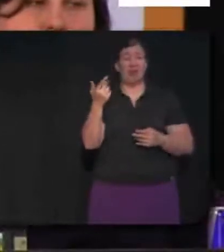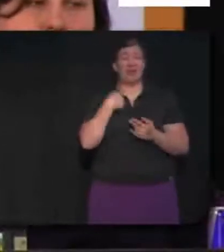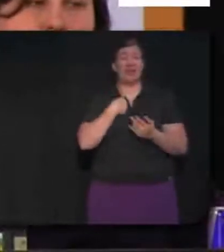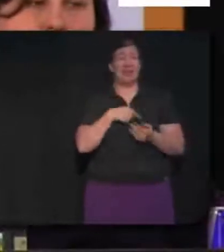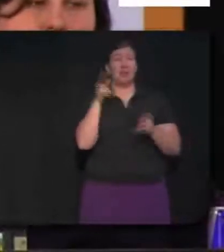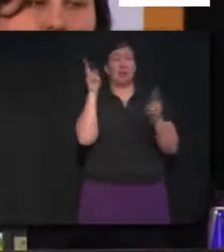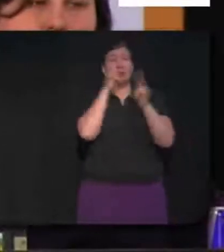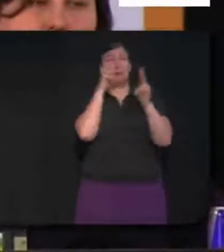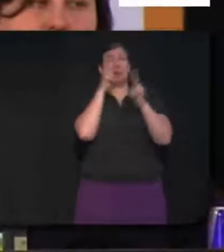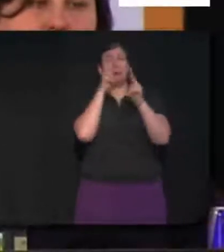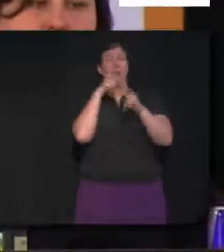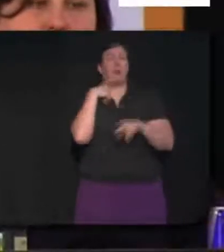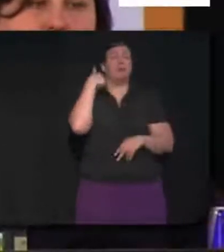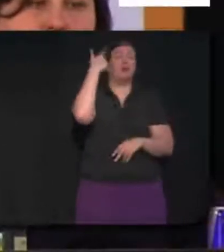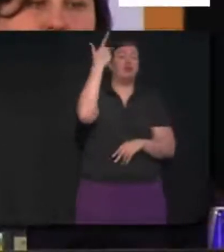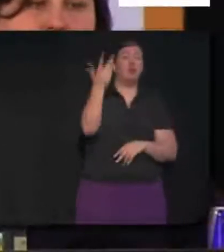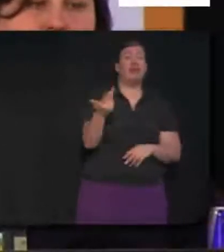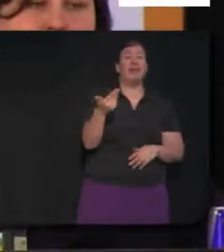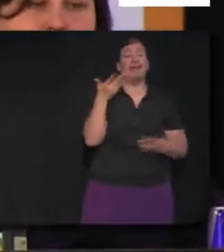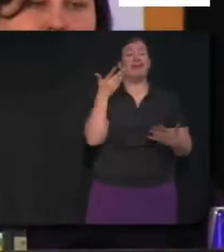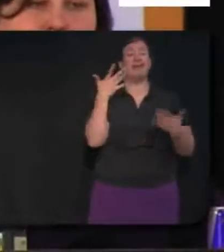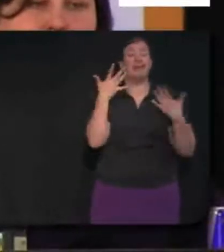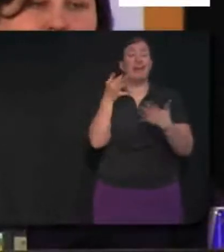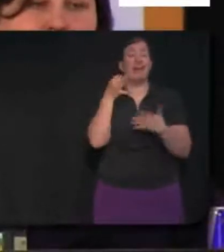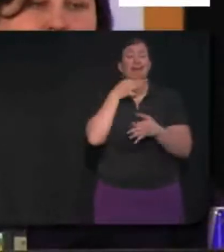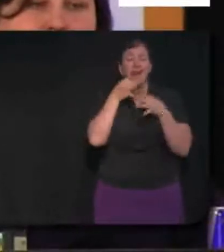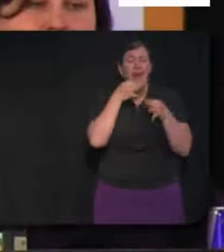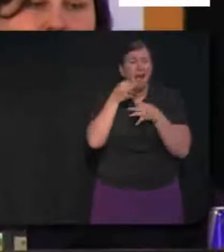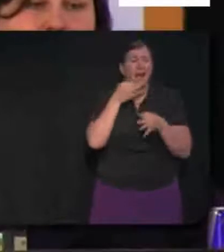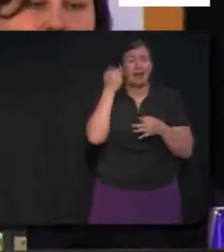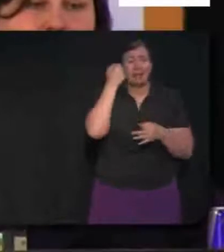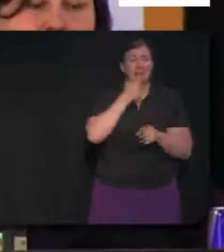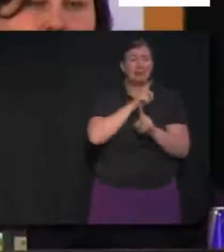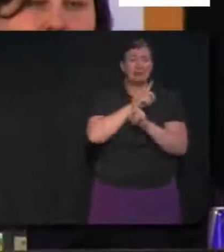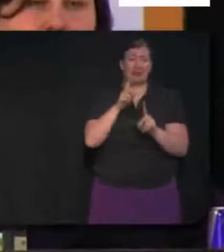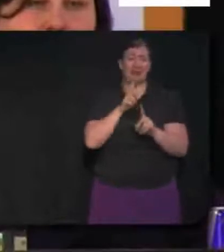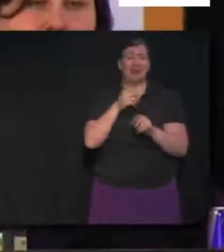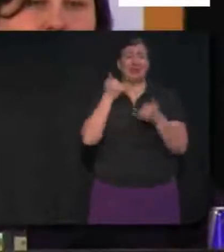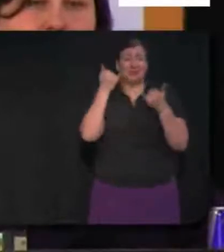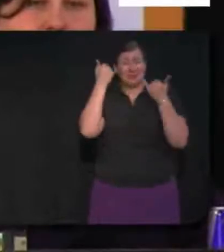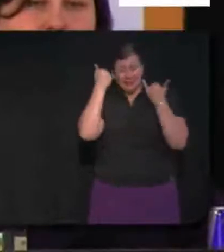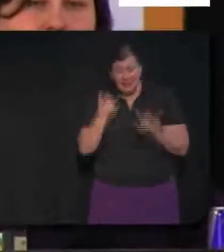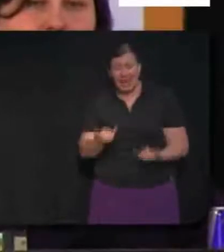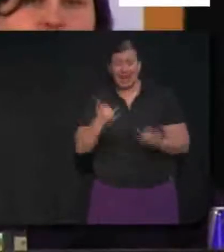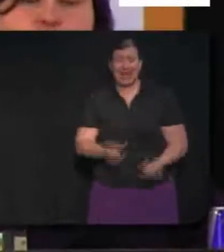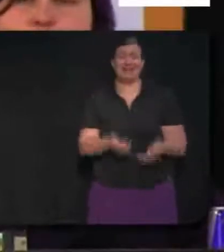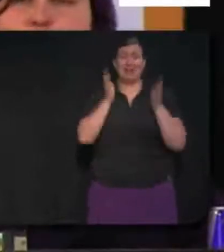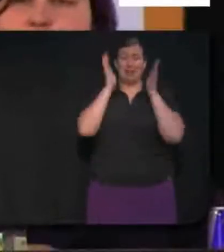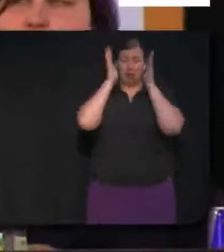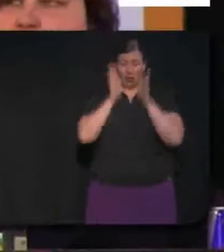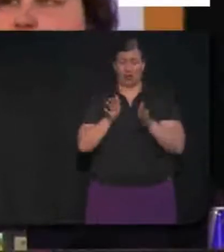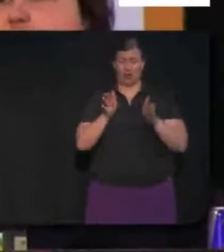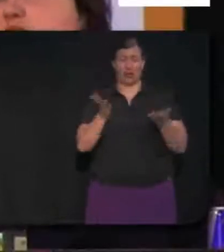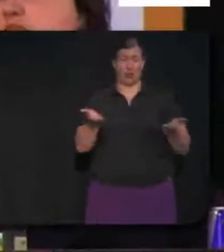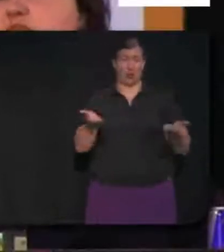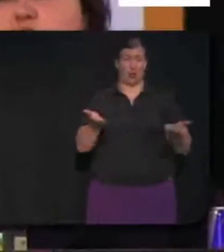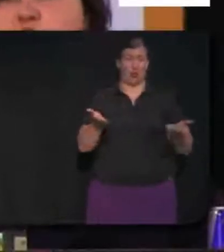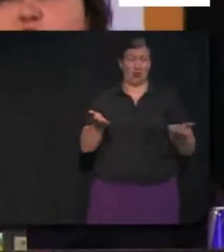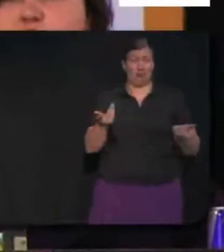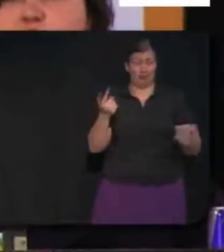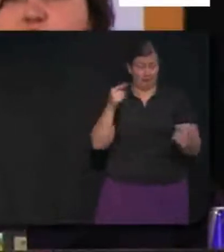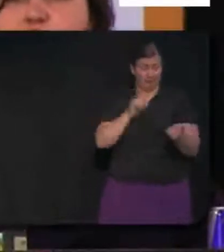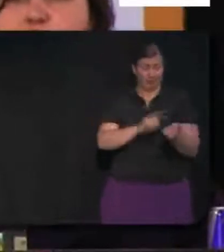wieder zeitlich ziemlich schwierig also ich bitte euch um die allergröße Konzentration dir um diese Uhr ja